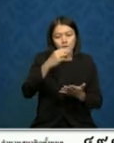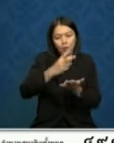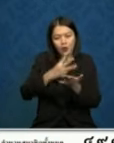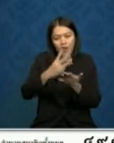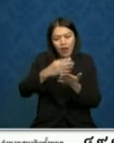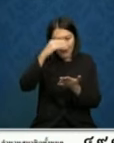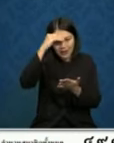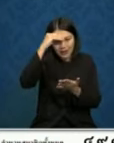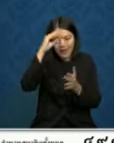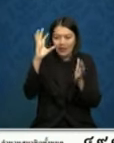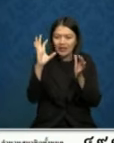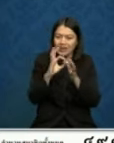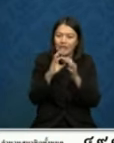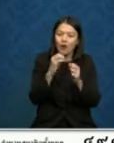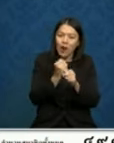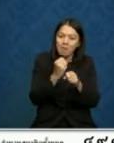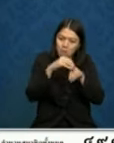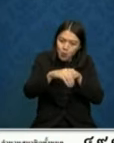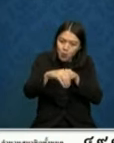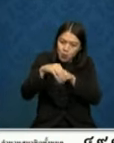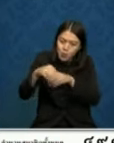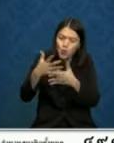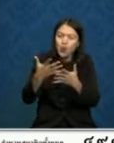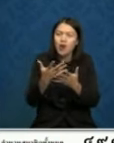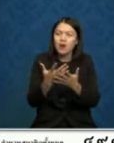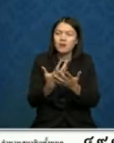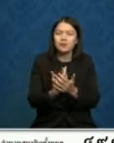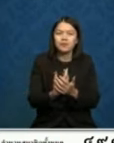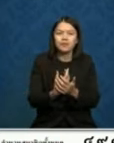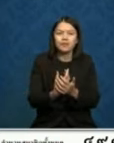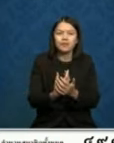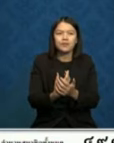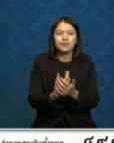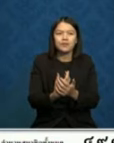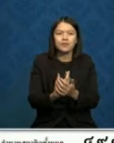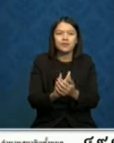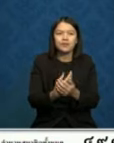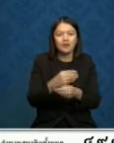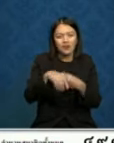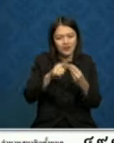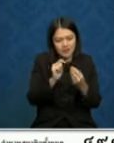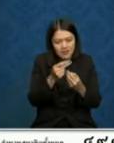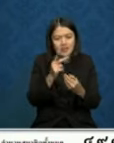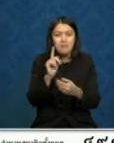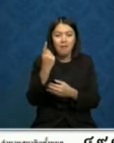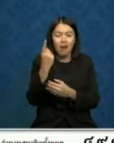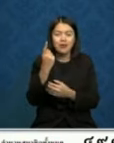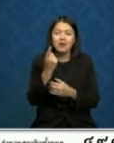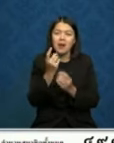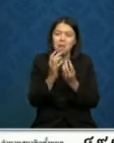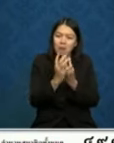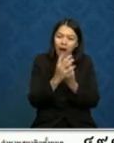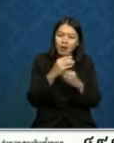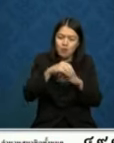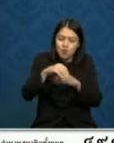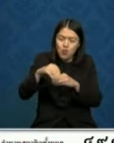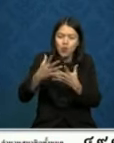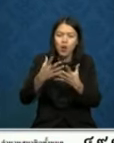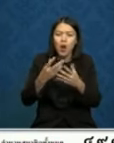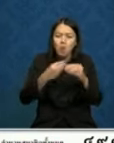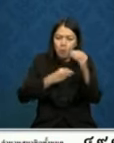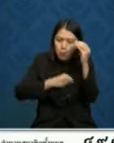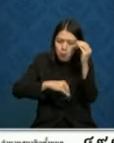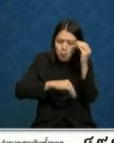วยวิชาที่เกี่ยวข้องกับการทำเกษตรกรรมค่ะไม่ว่าจะเป็นเรื่องของเกษตรทฤษฎีใหม่นะคะการปลูกพืชหรือแม้กระทั่งการผลิตปุ๋ยน